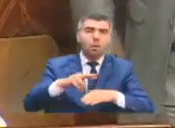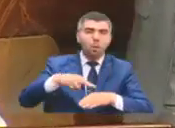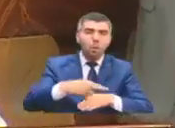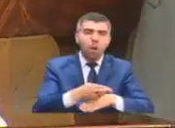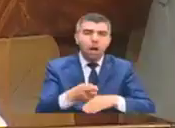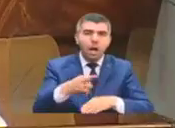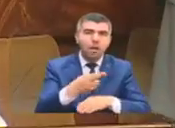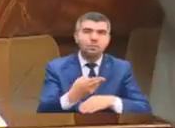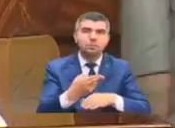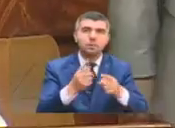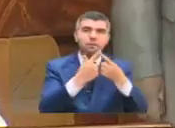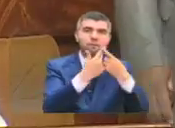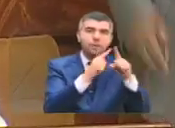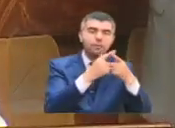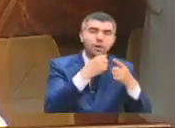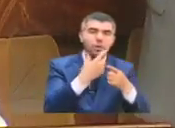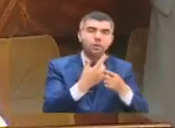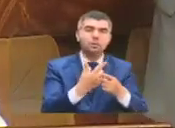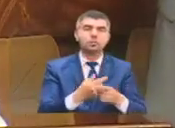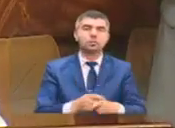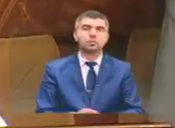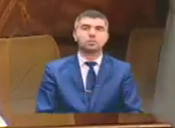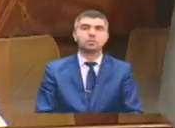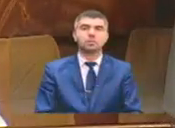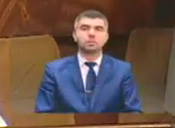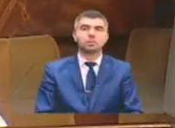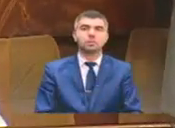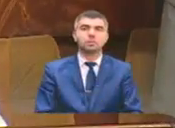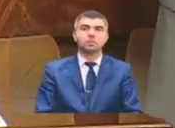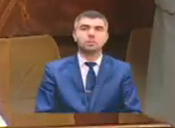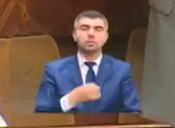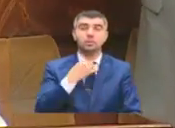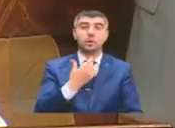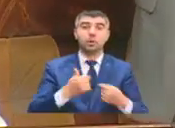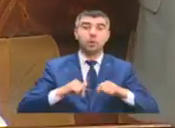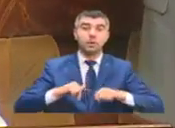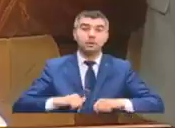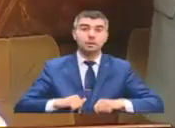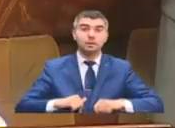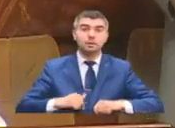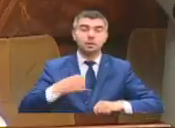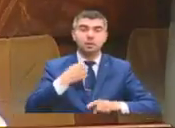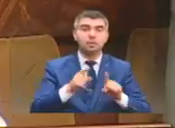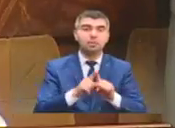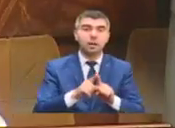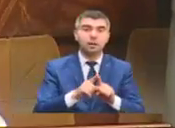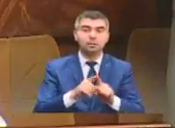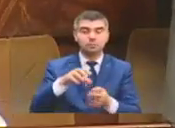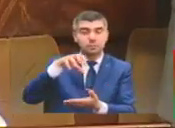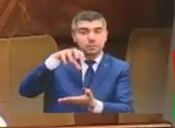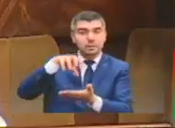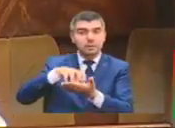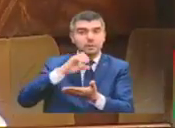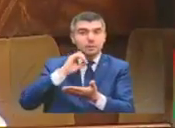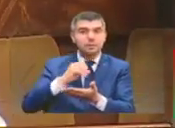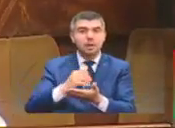وإيمينيفري، وكلها في أزيل الدمنات. سيدة كاتبة الدولة، هذه المنطقة لديها 4 سدود، ولكن مع الأسف